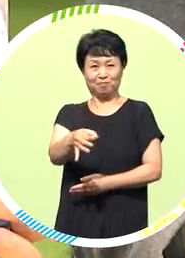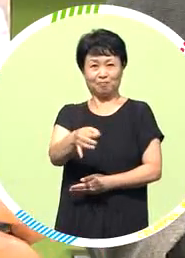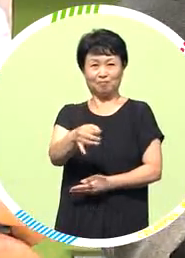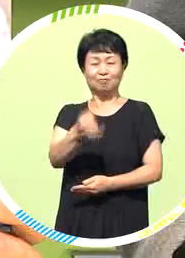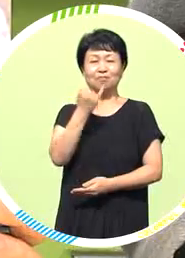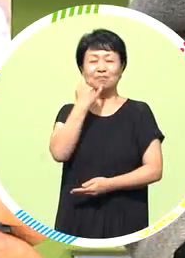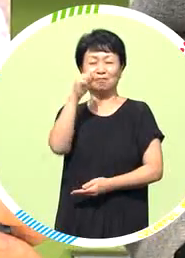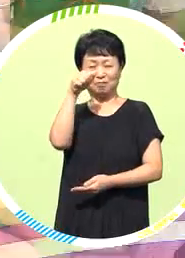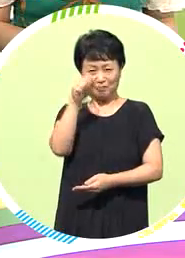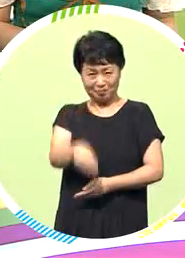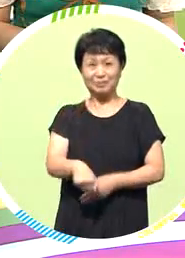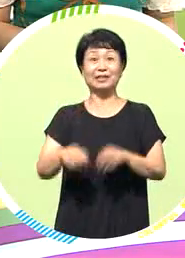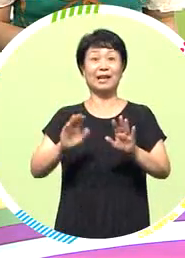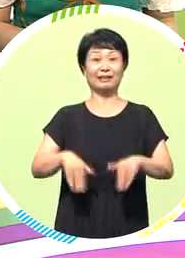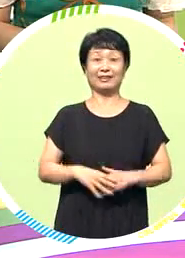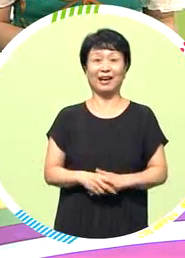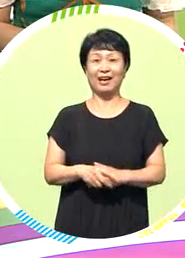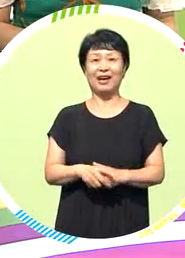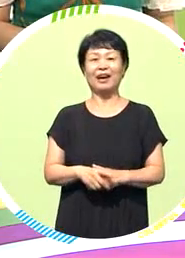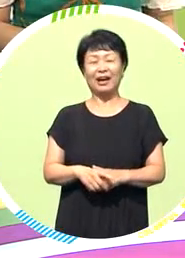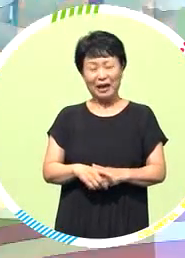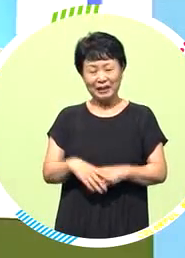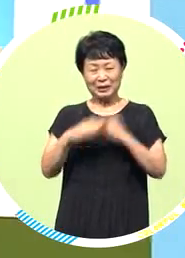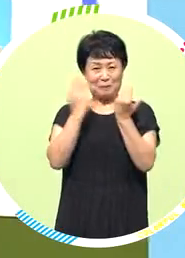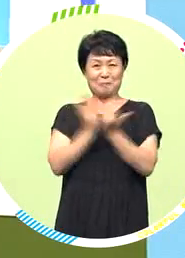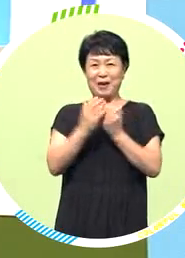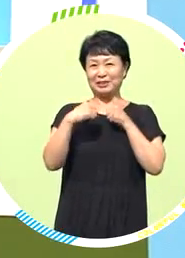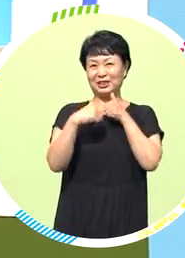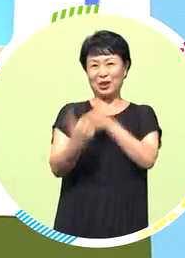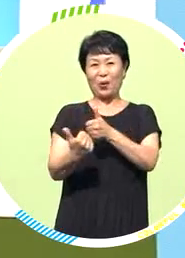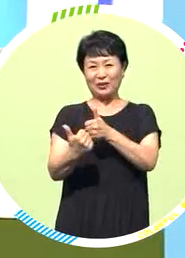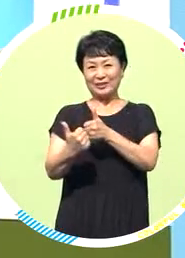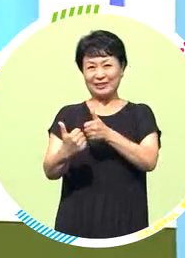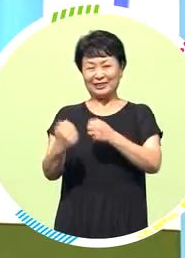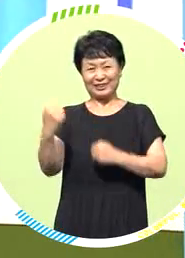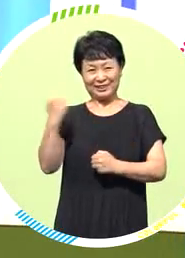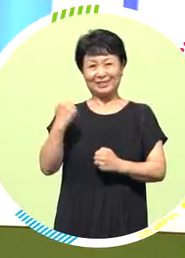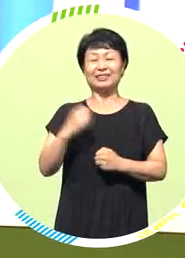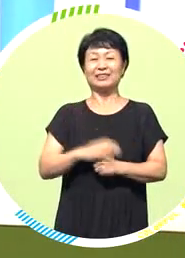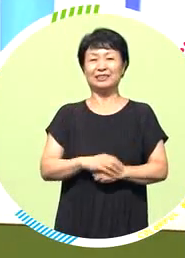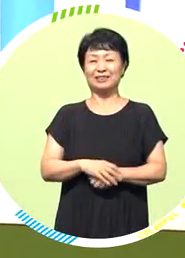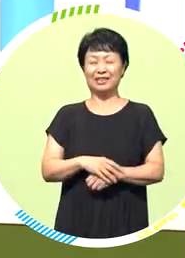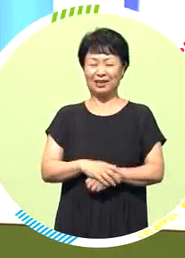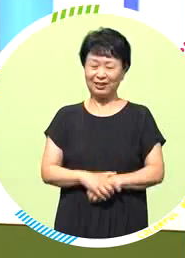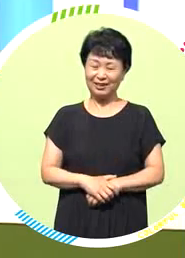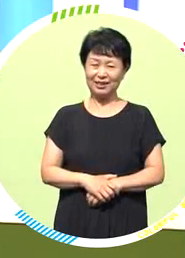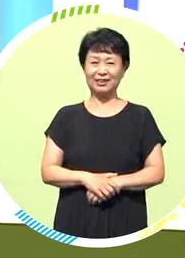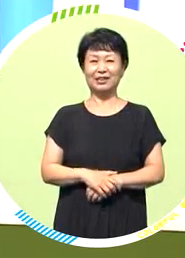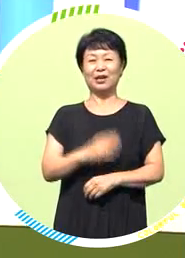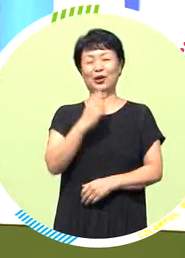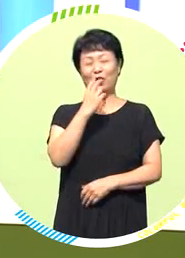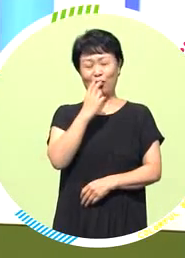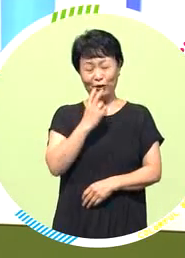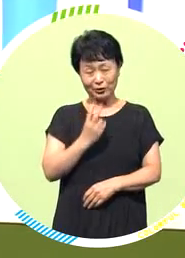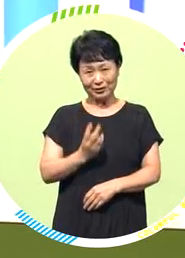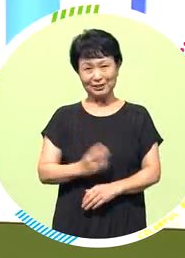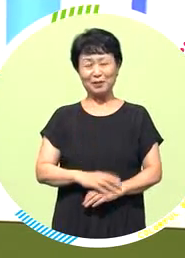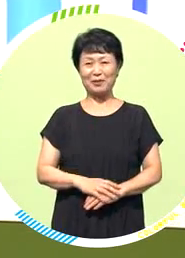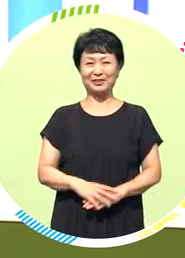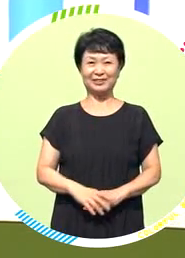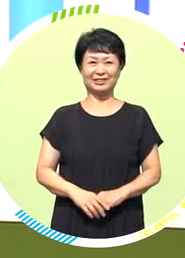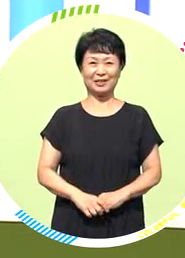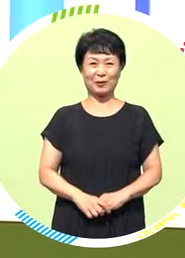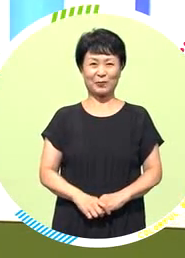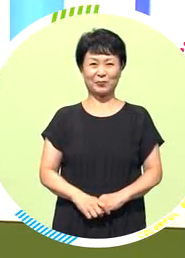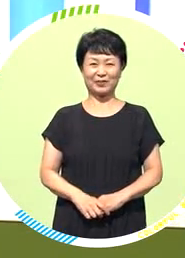ことになった。だから全面勝利ということになった。 すごい ということですね。 そうだった んですよ。ほっ